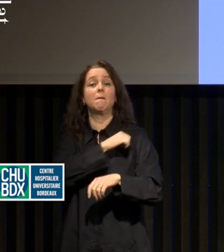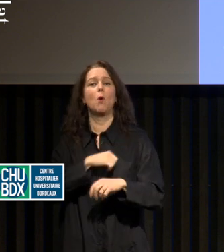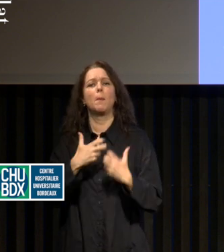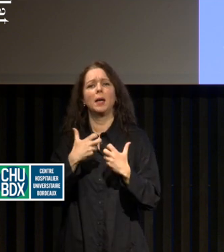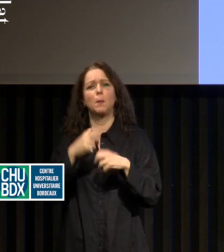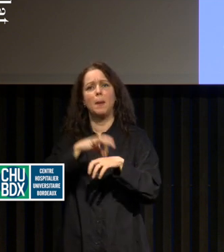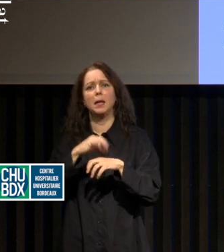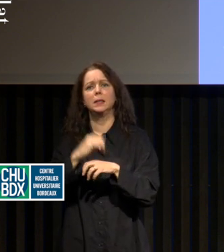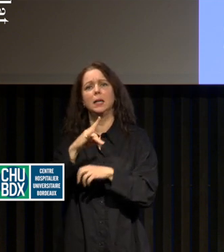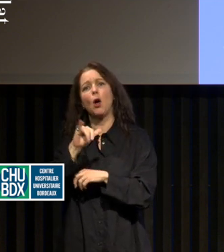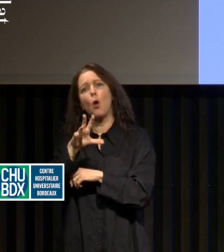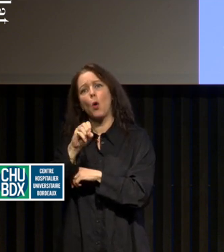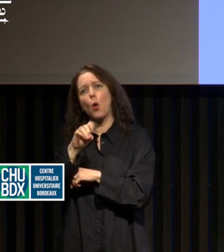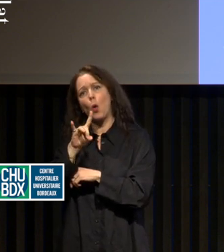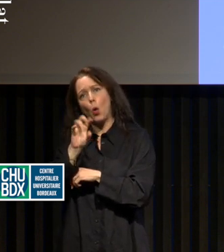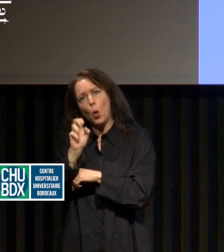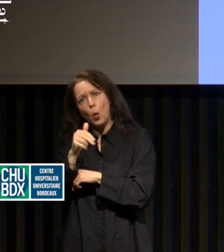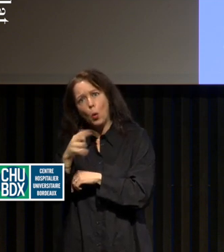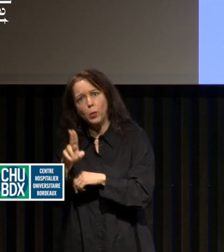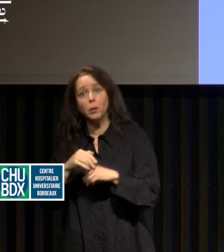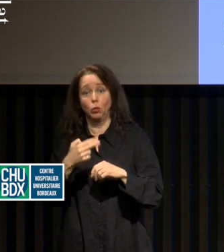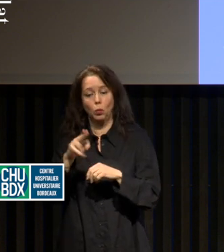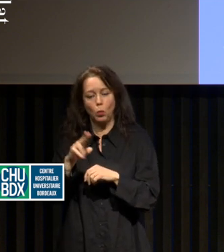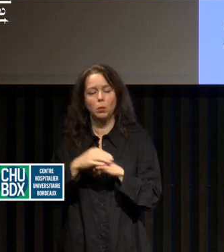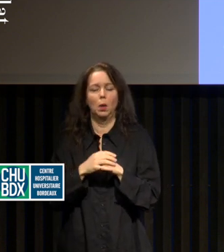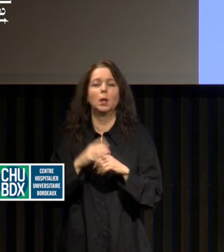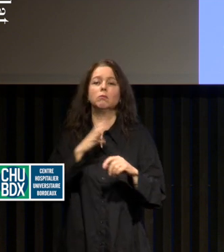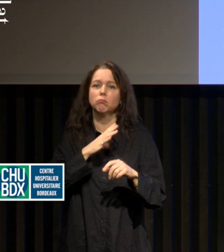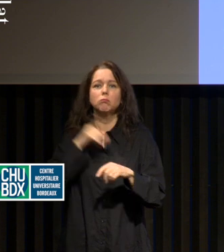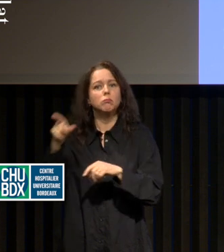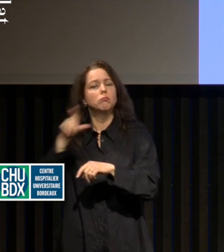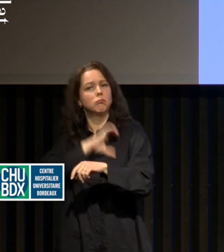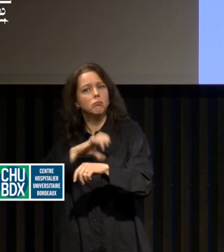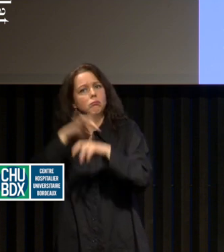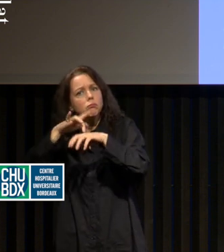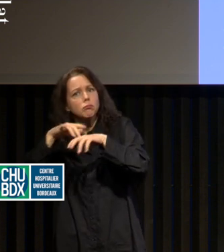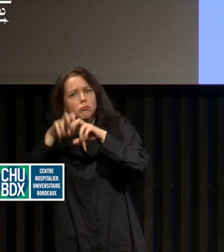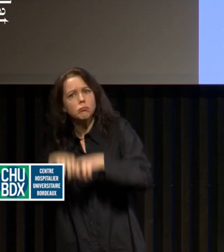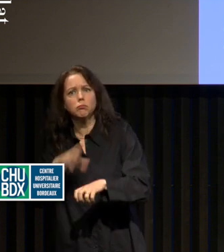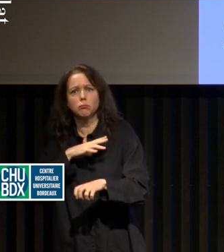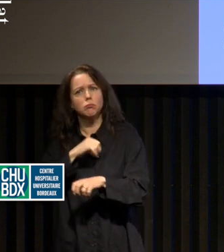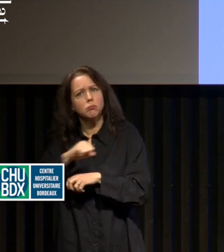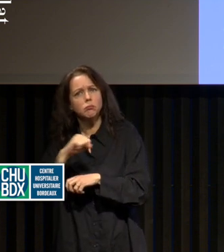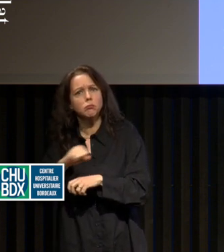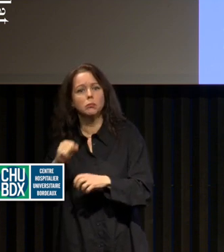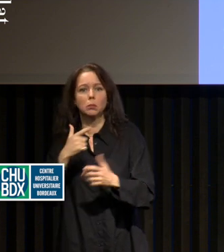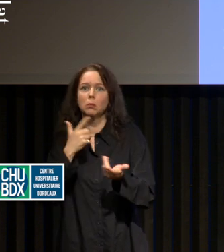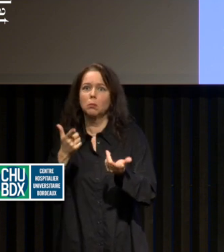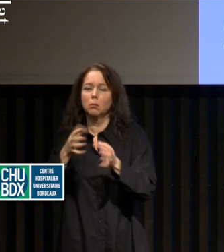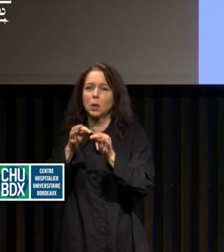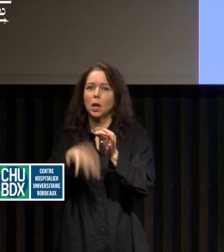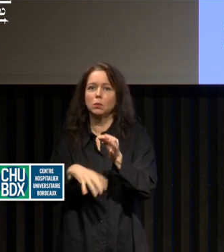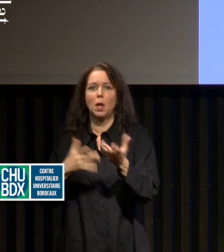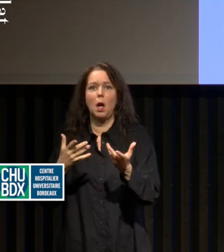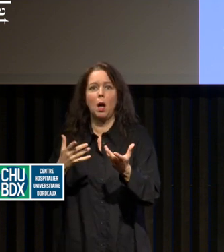par exemple, ces probiotiques, ils ont été essayés dans des essais randomisés, des choses très, très bien faites, très poussées, mais avec des résultats qui sont